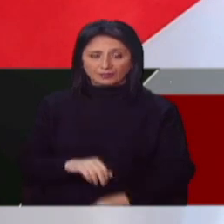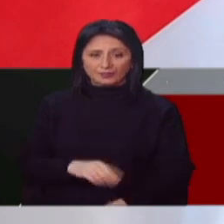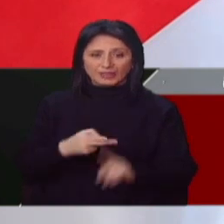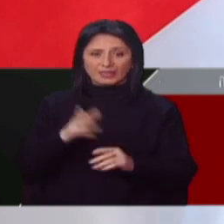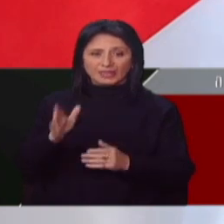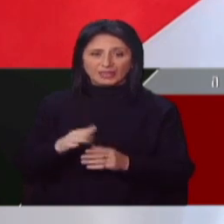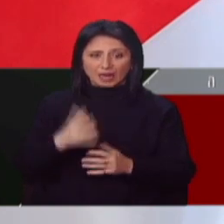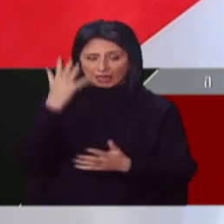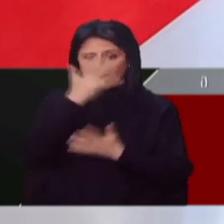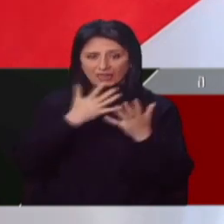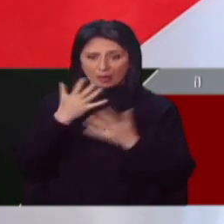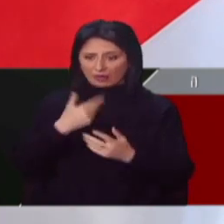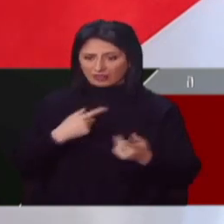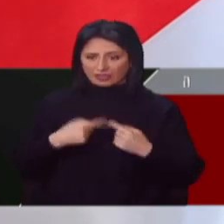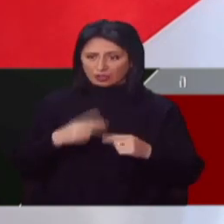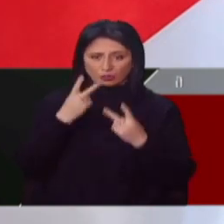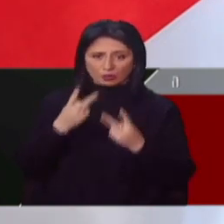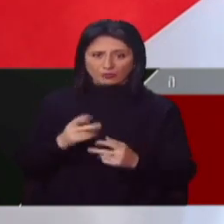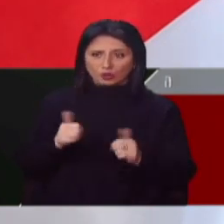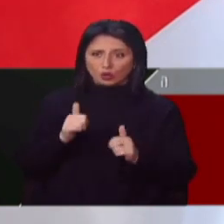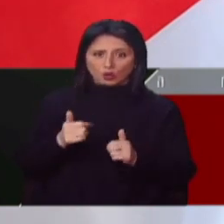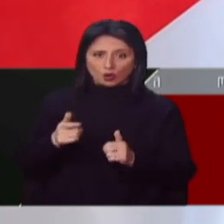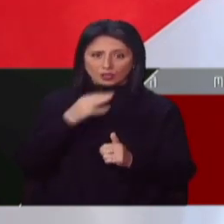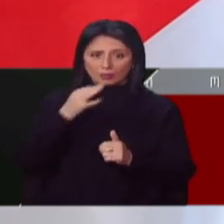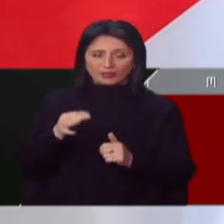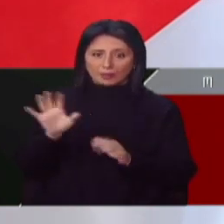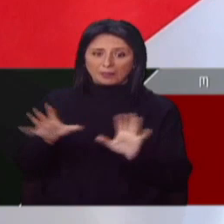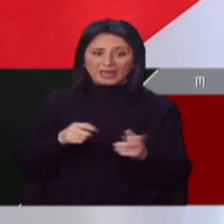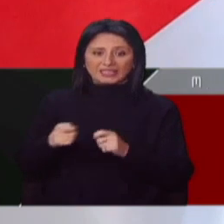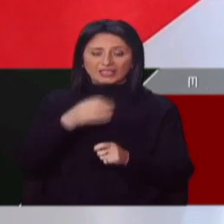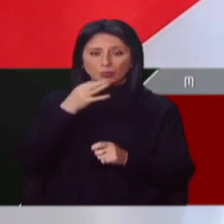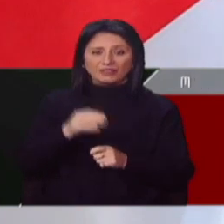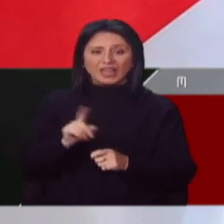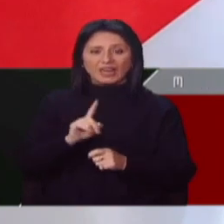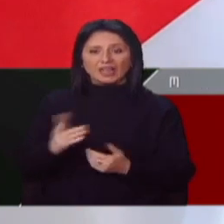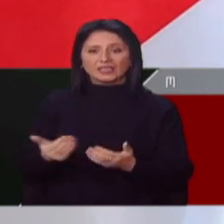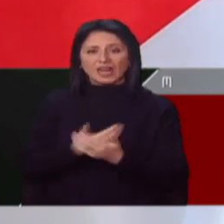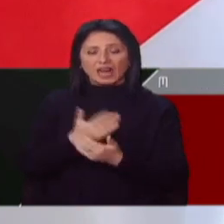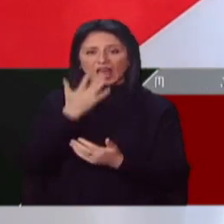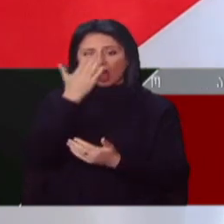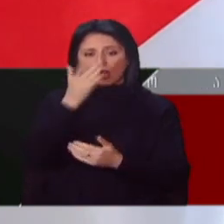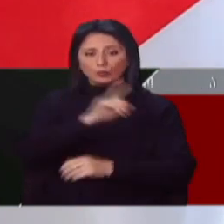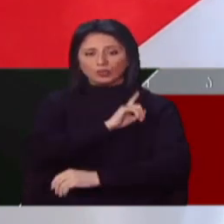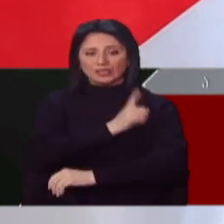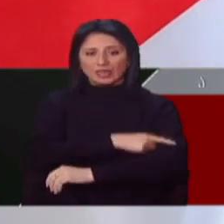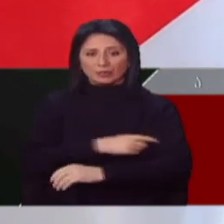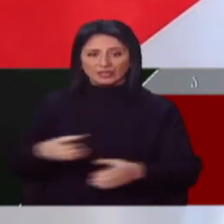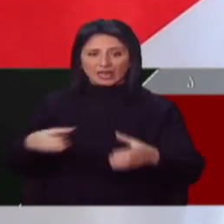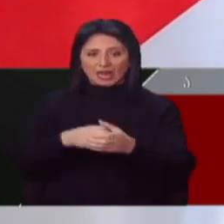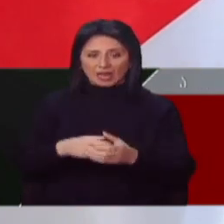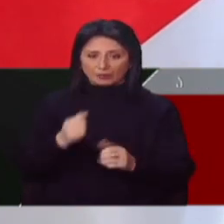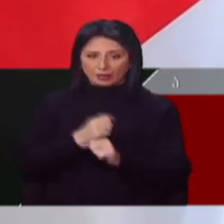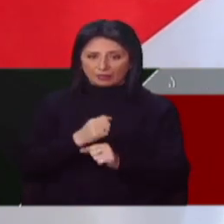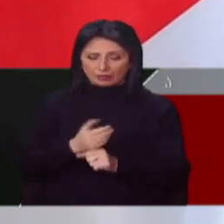ეს არის დამაბნეველი ჩვენი საზოგადოებისთვის, თუ როგორ ეუბნება მათ პრეზიდენტი, რომ რაღაც ახალი ეროვნული ძალების გაერთიანება